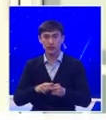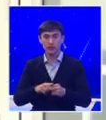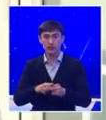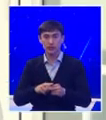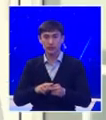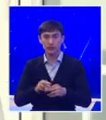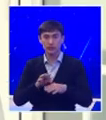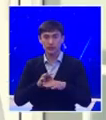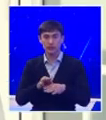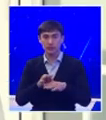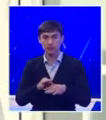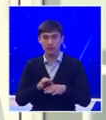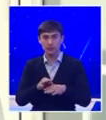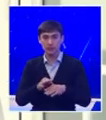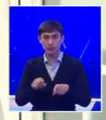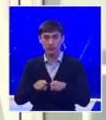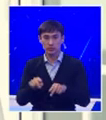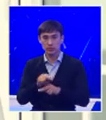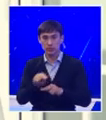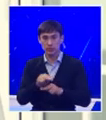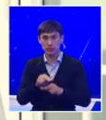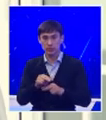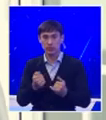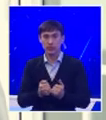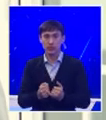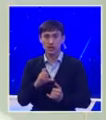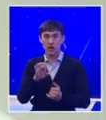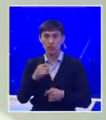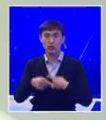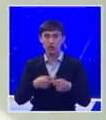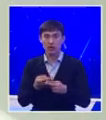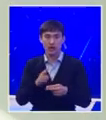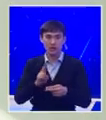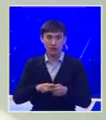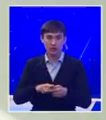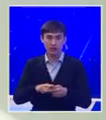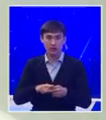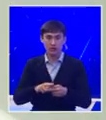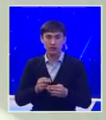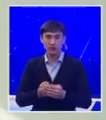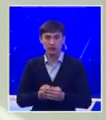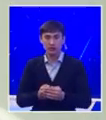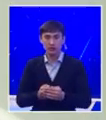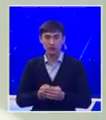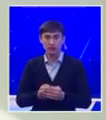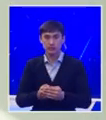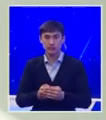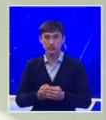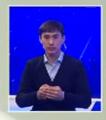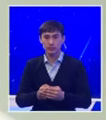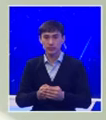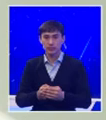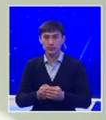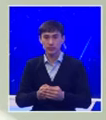ввести экстракорпоральную мембрану оксигенации ЭКМО. После этого через 12 дней активно